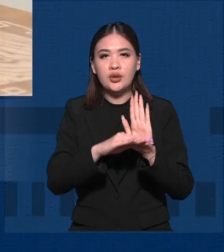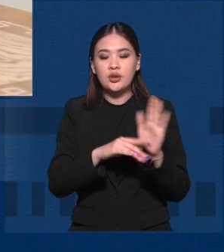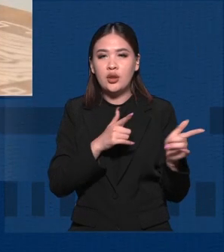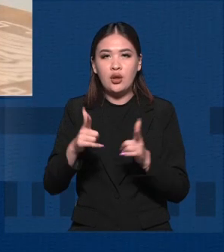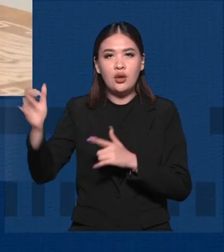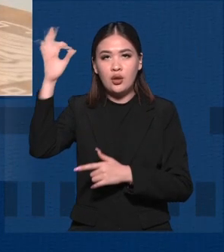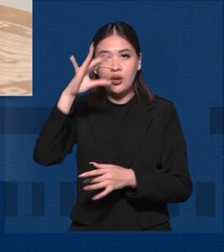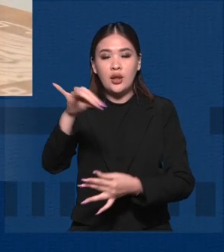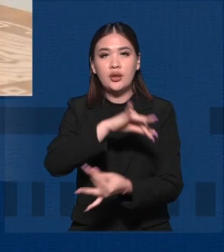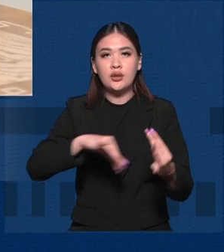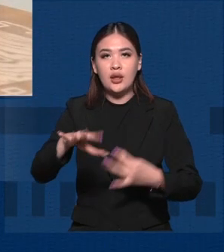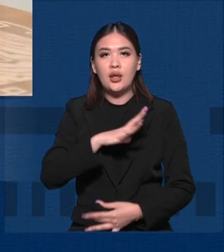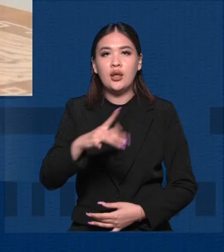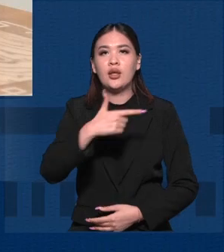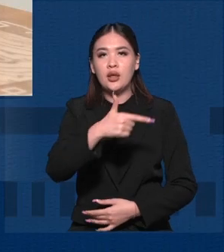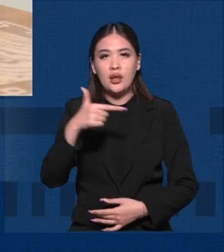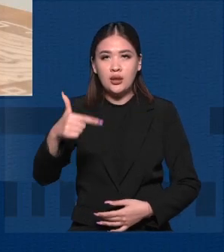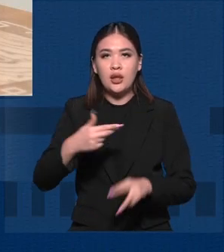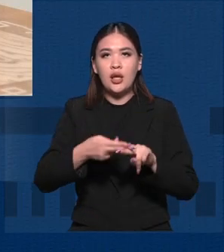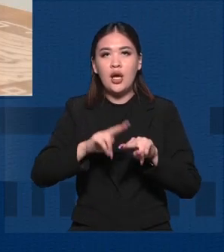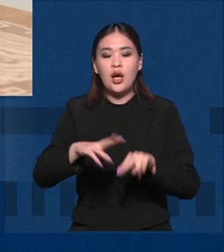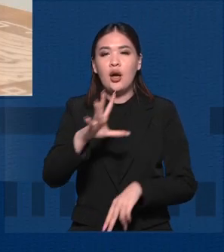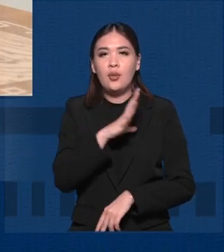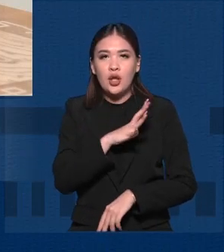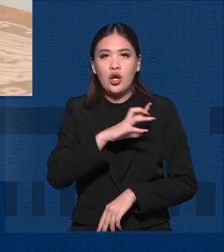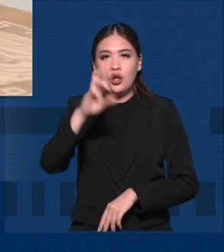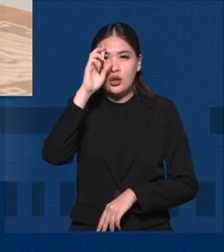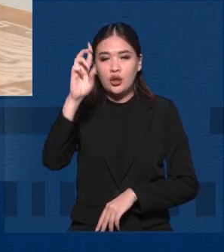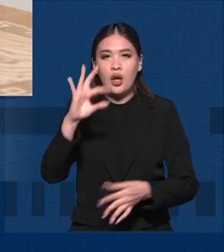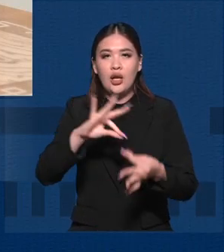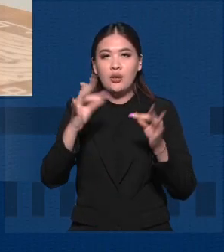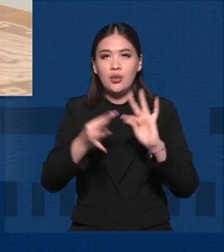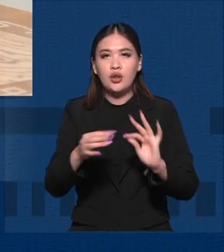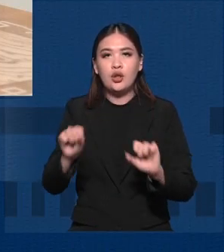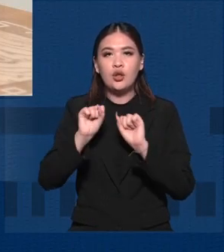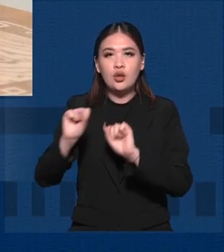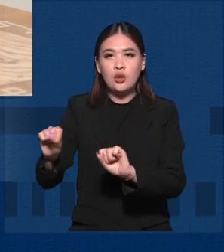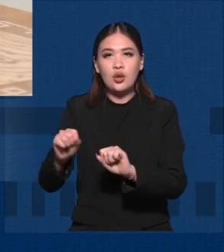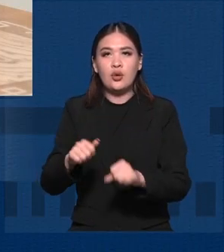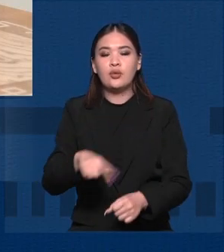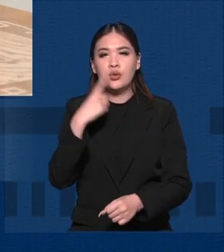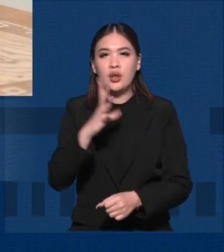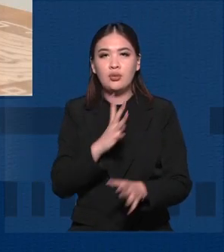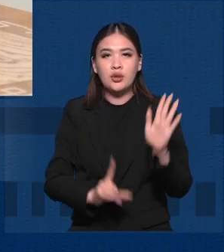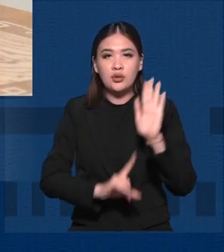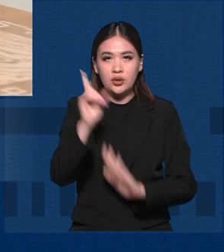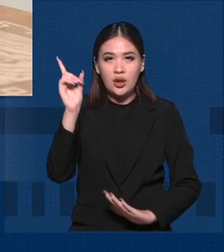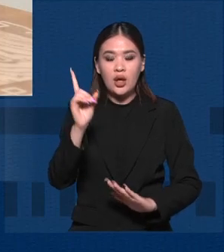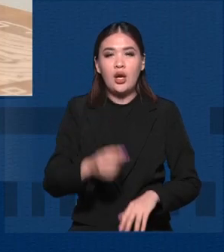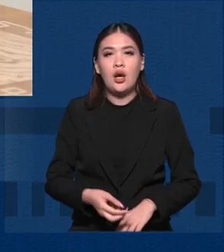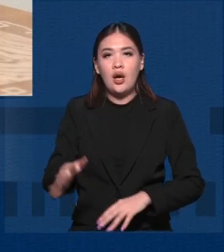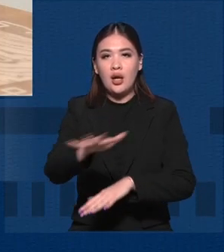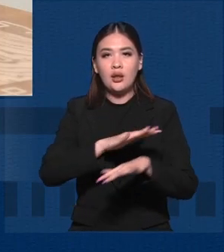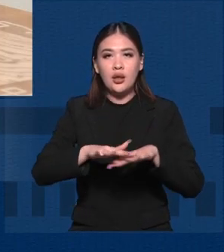баяндады. Геннадий Головкиннің айтуынша, Ұлттық олимпиада комитеті спортшылардың құқығын қорғауға басымдық береді. Осы орайда